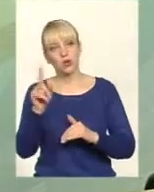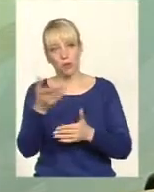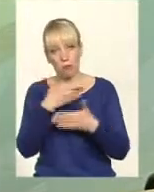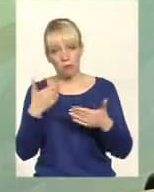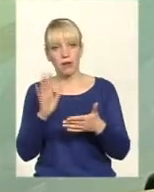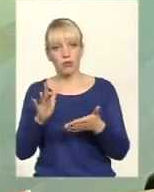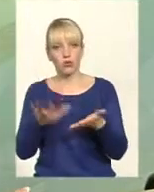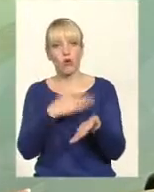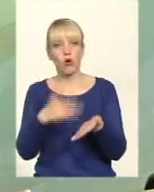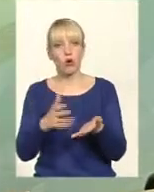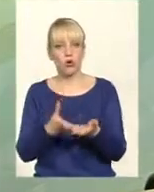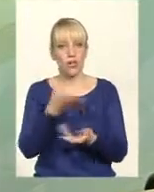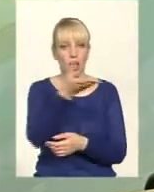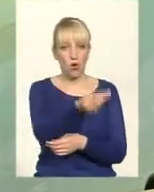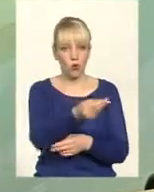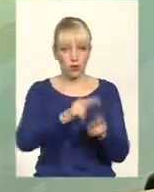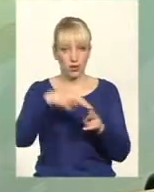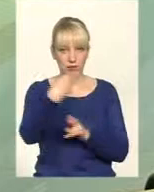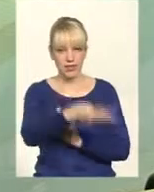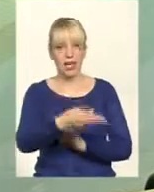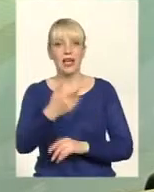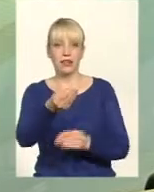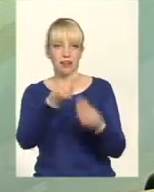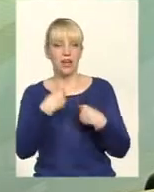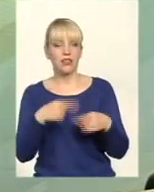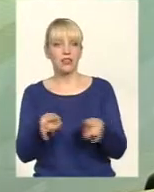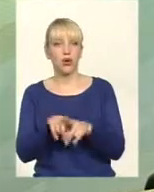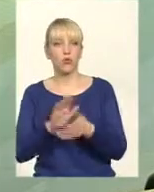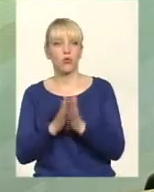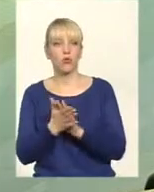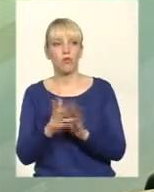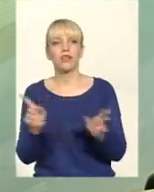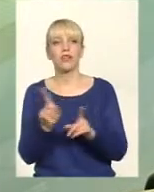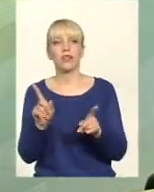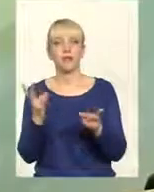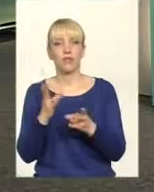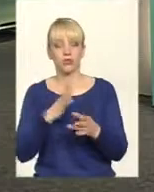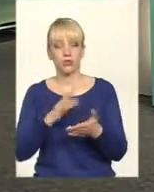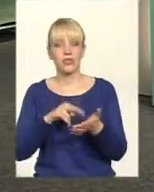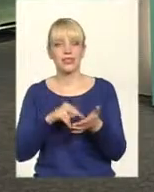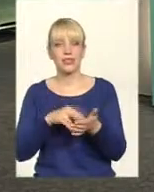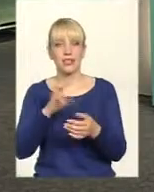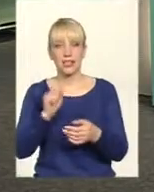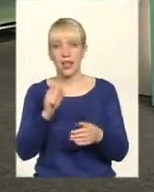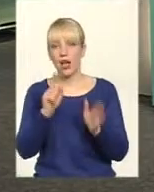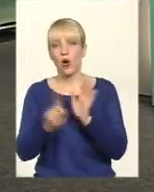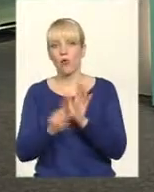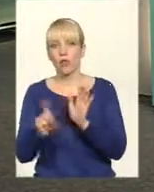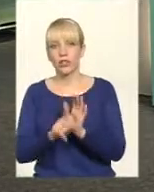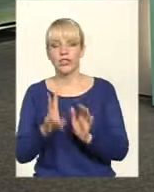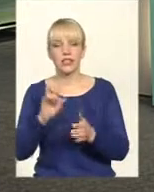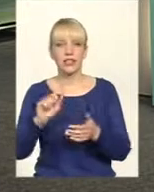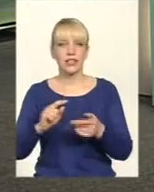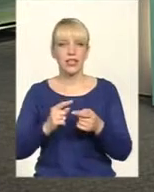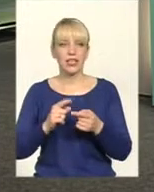розрахуємося. І тоді вони виставили умову, які мають бути ціни на проїзд і так далі. На той час, коли ми мали